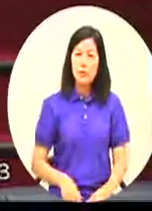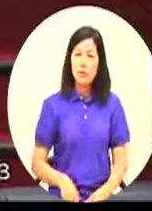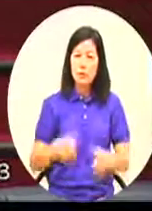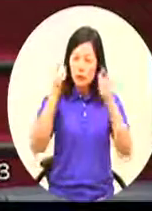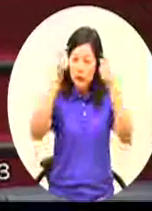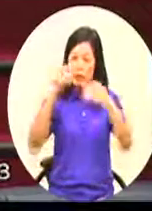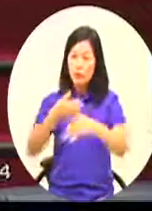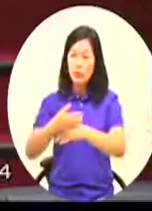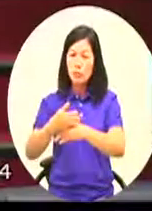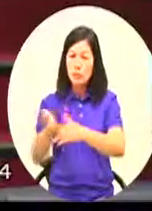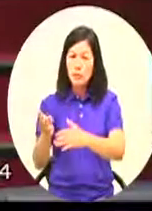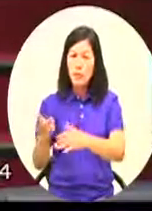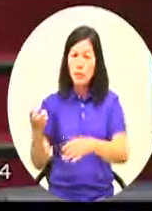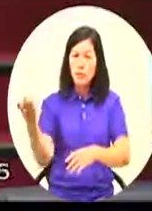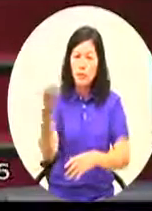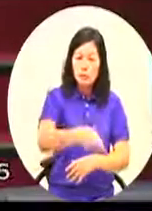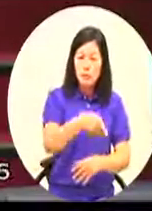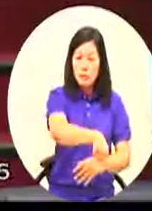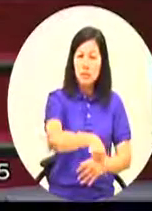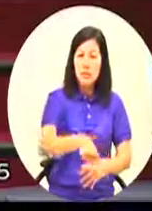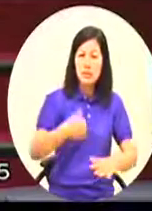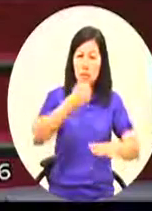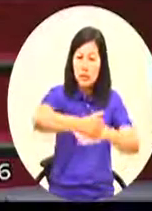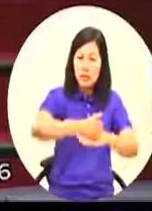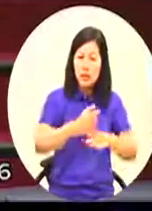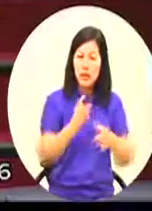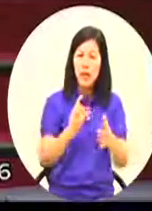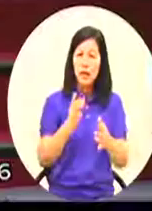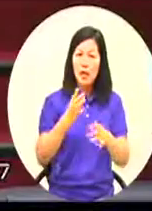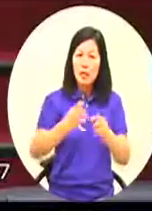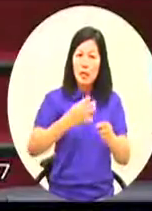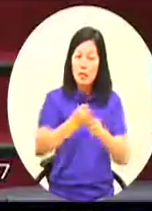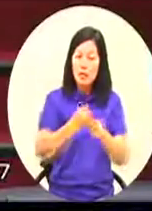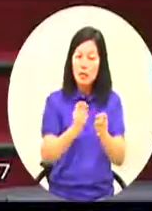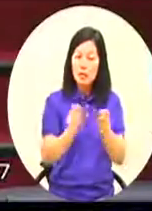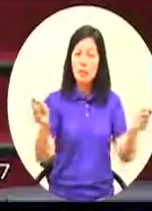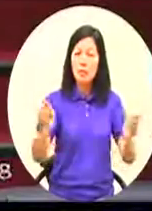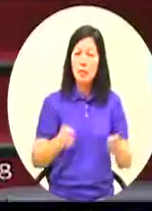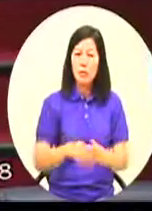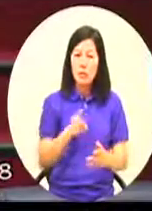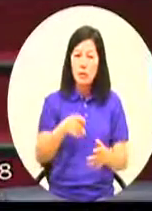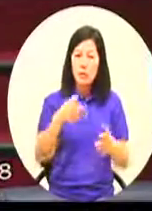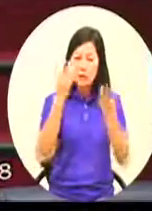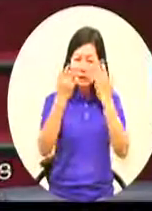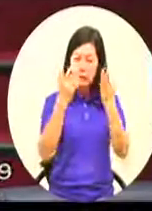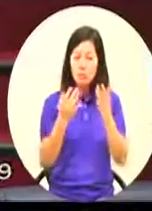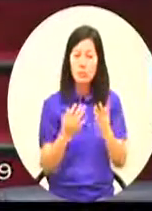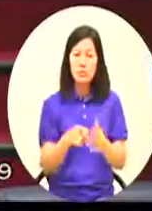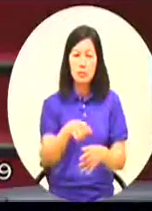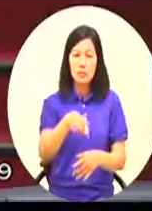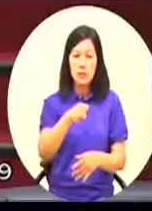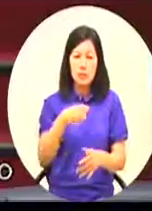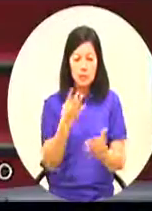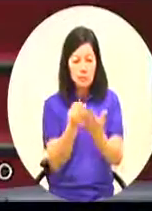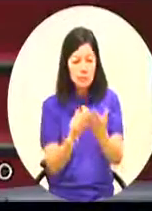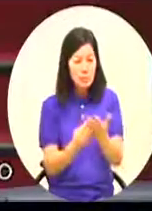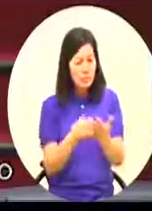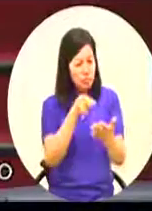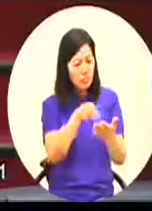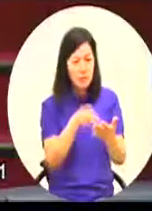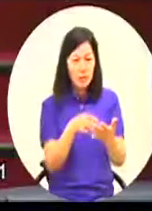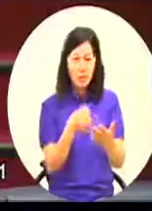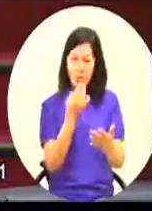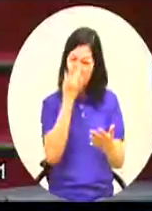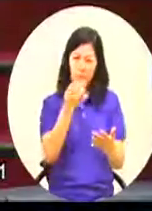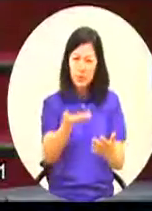你从高雄县当处长到现在做了多少年，你应该比谁都清楚啊，可是你为什么数字是这样呢？我真的搞不